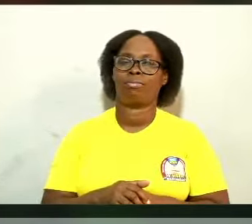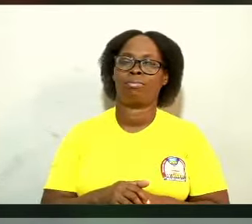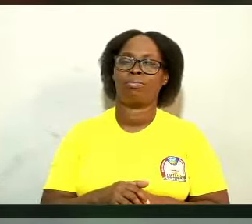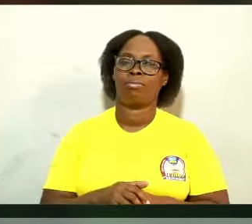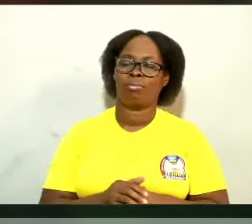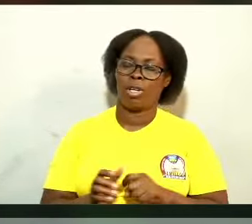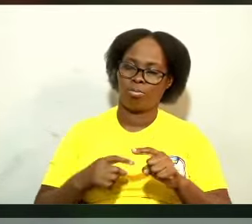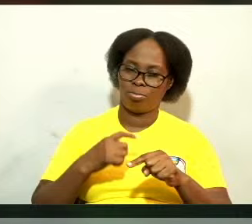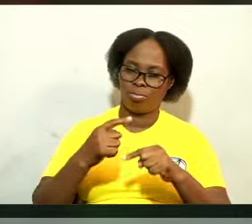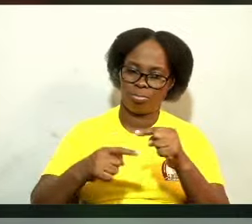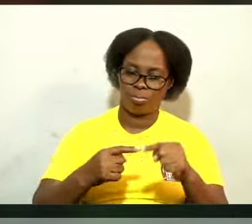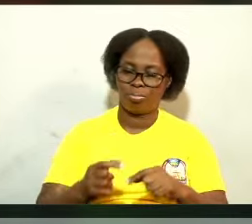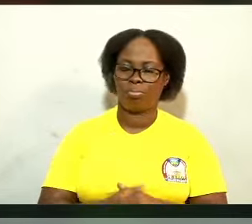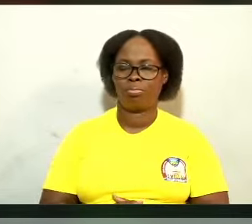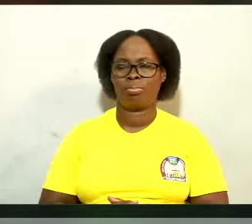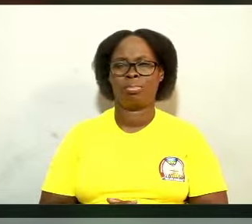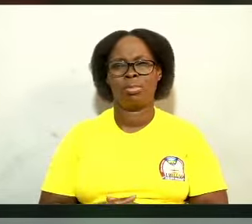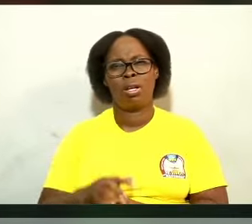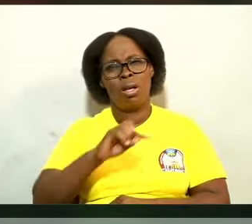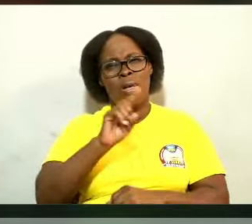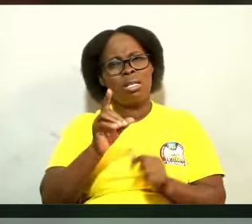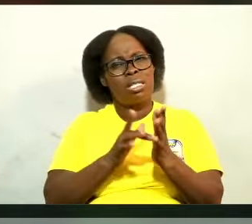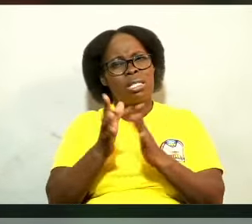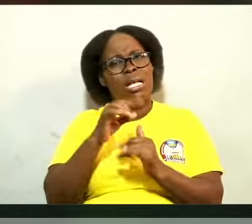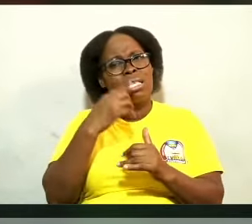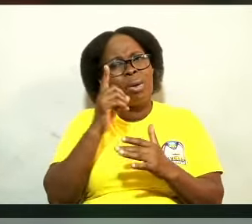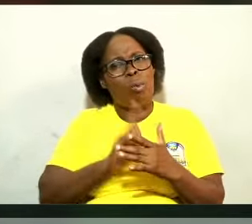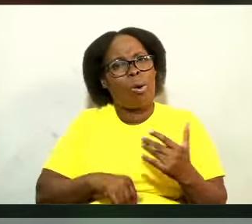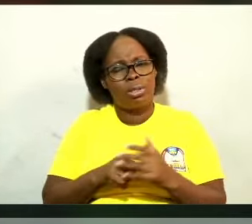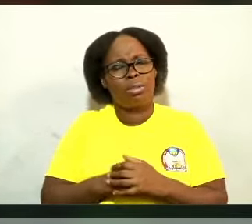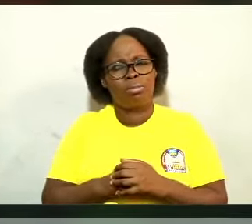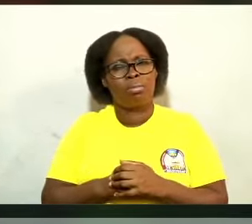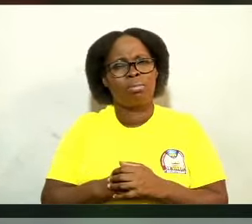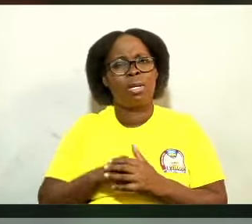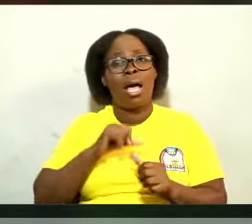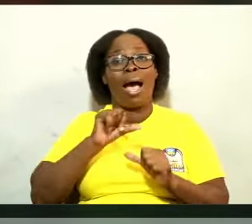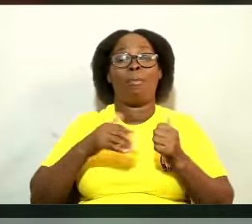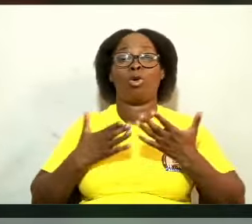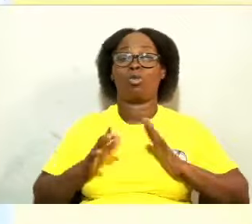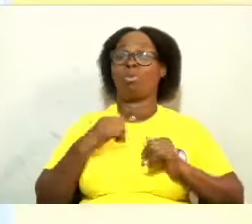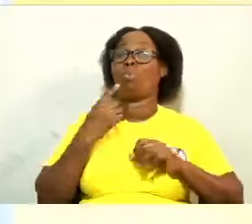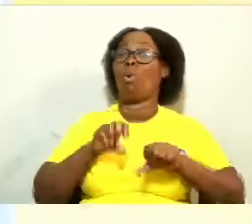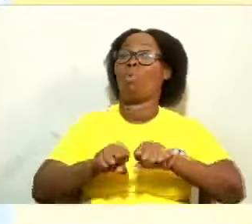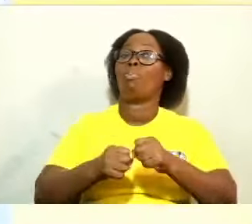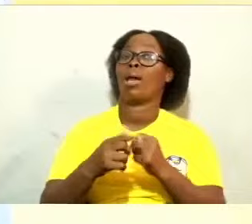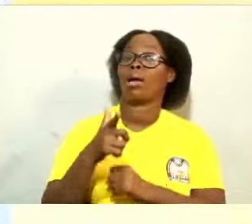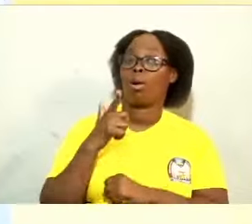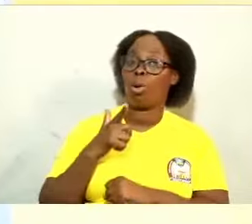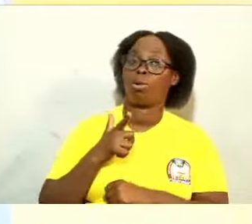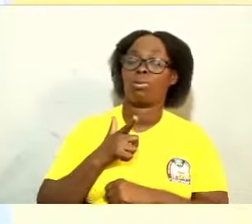Tunasogea. Je, Yesu anasemaje kwa wale wanaovunja amri?